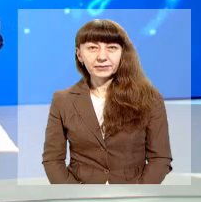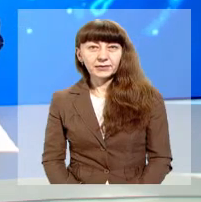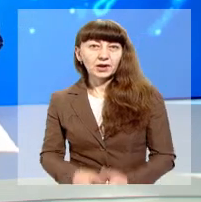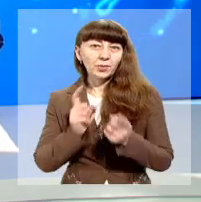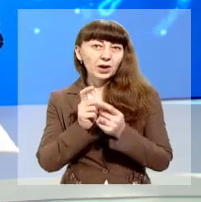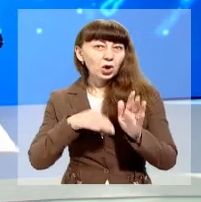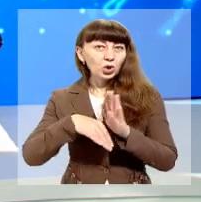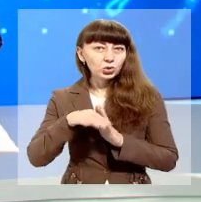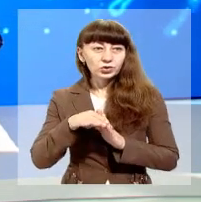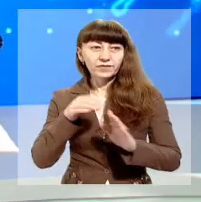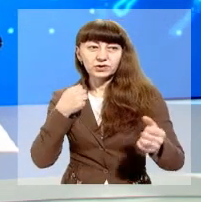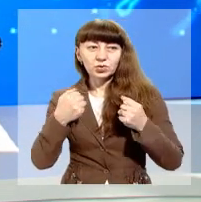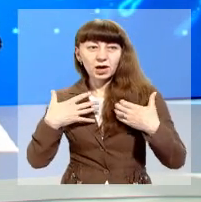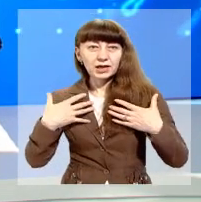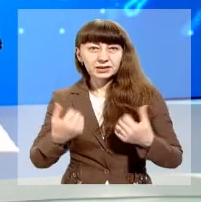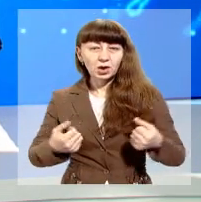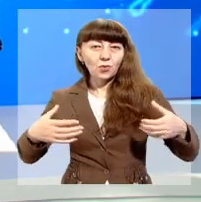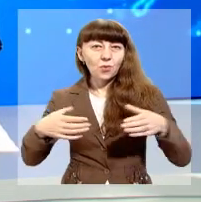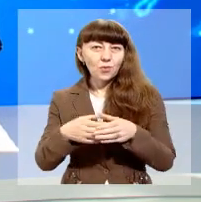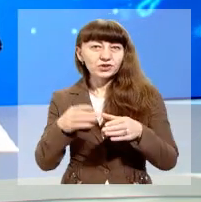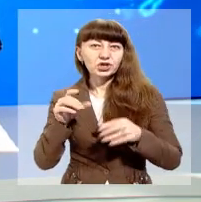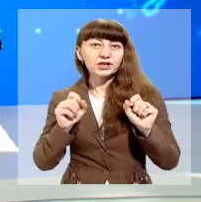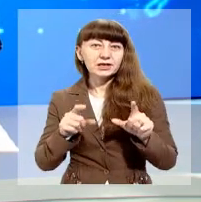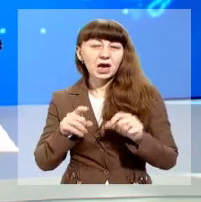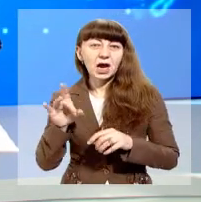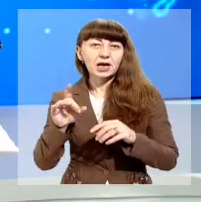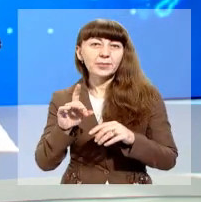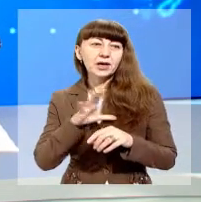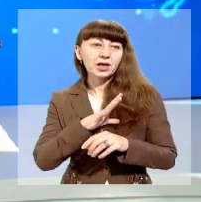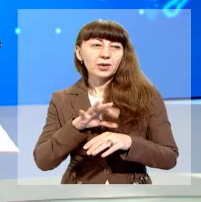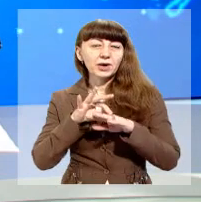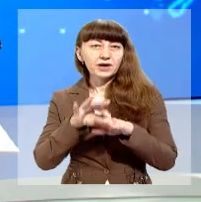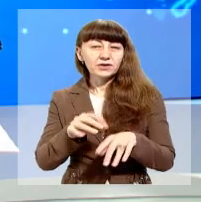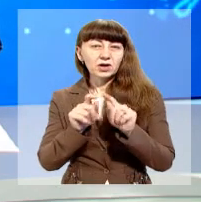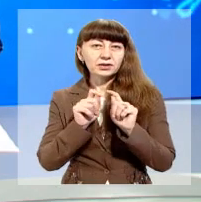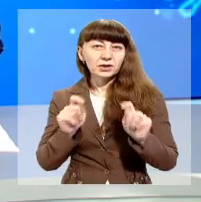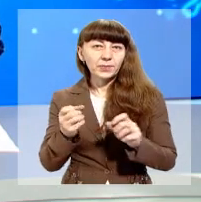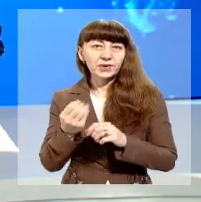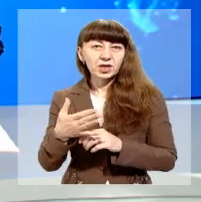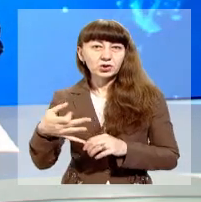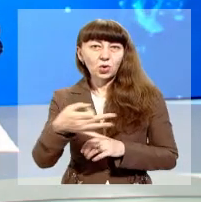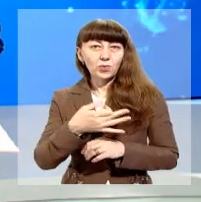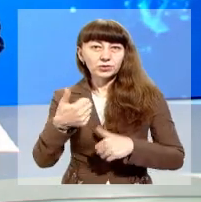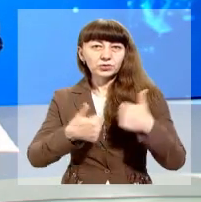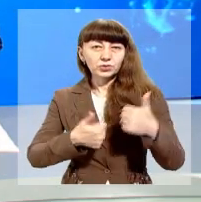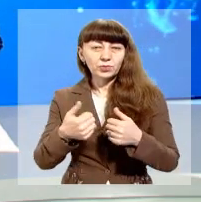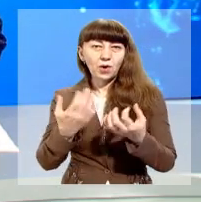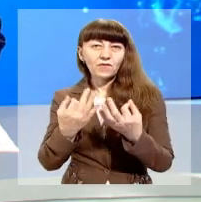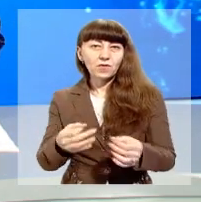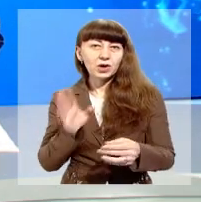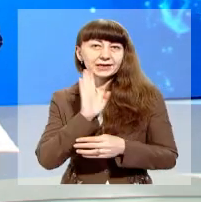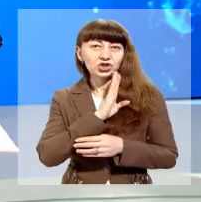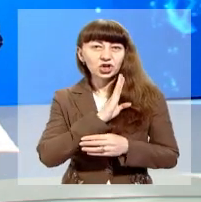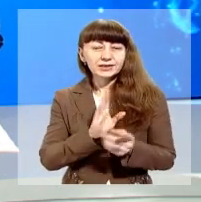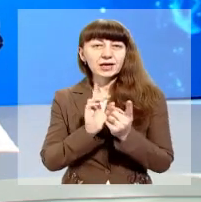Сражение лучших. В физкультурно-оздоровительном комплексе «Житикара-Арена» состоялось открытие 15-го областного турнира по вольной и